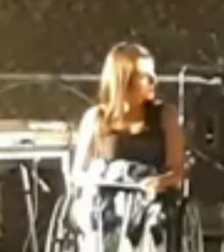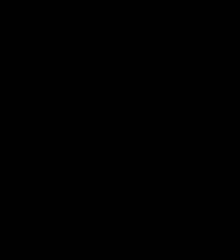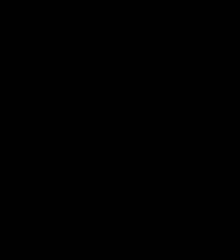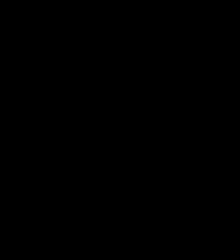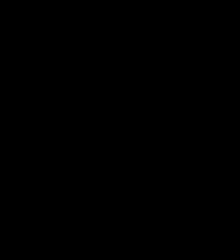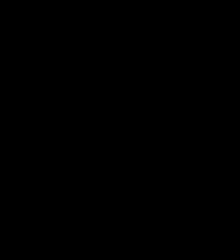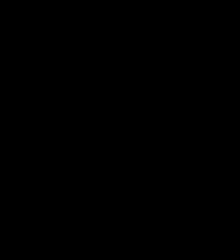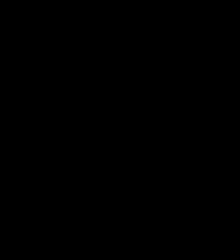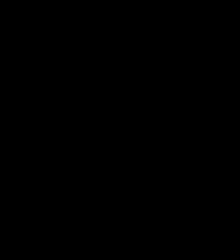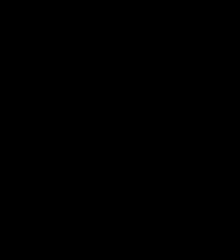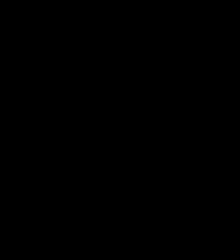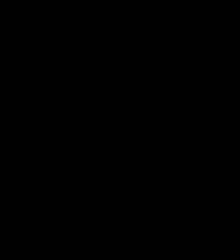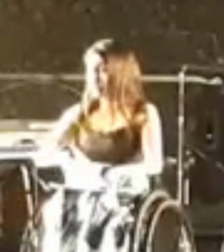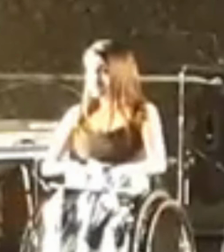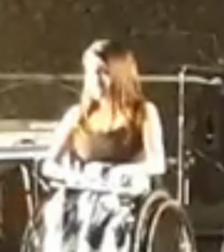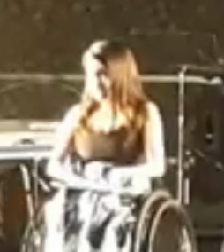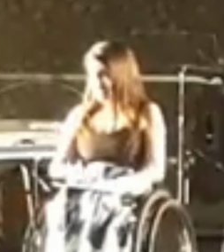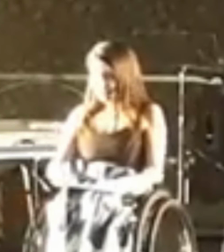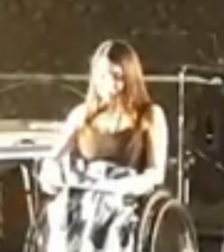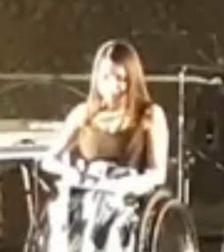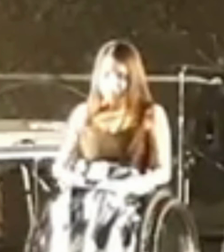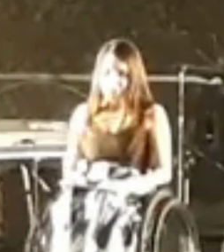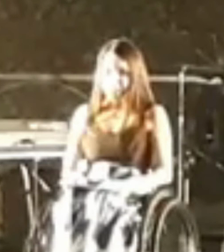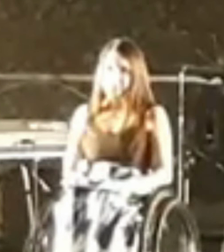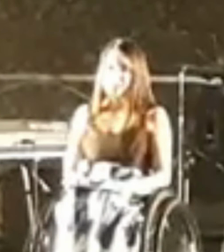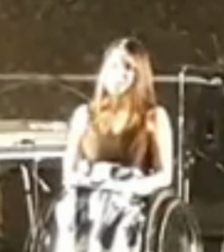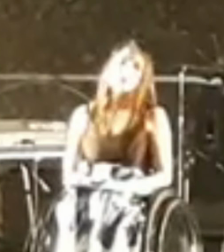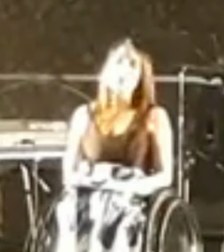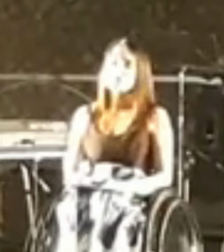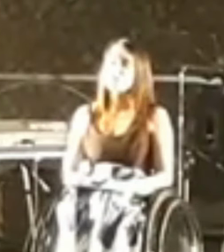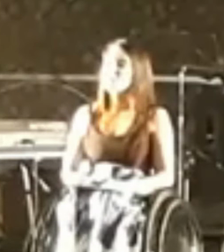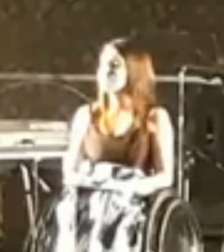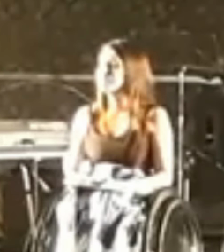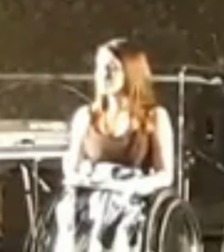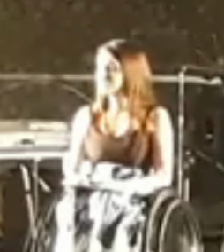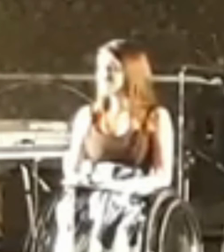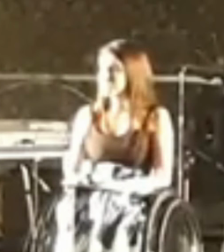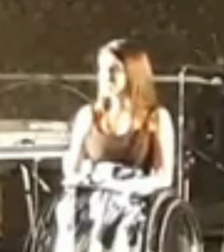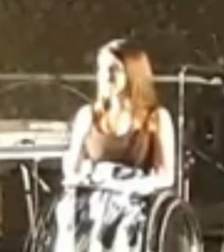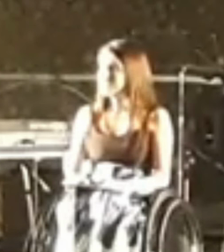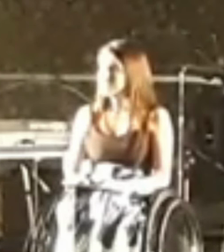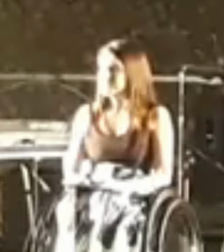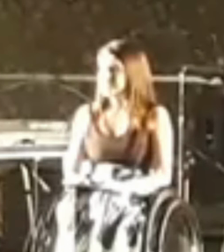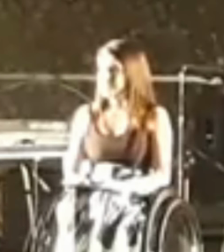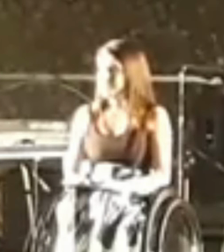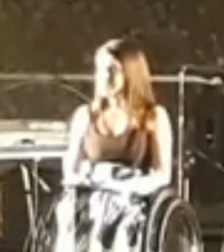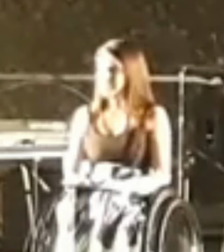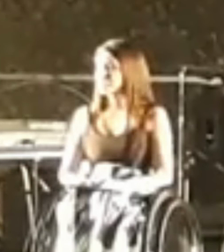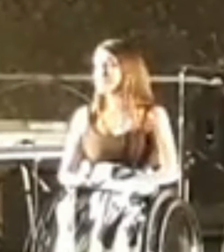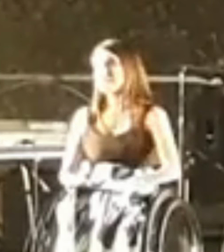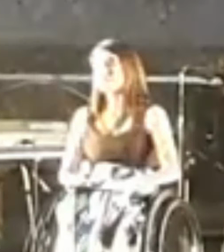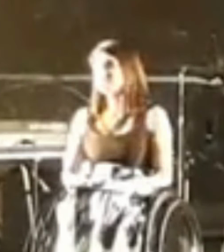minuti, apprezzerete voi tutti. Vi racconto un po' della serata, perché il tuo sorriso può cambiare il mondo, nasce